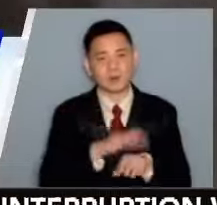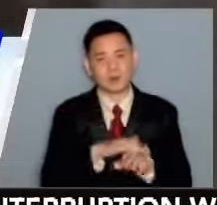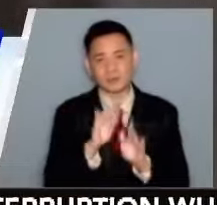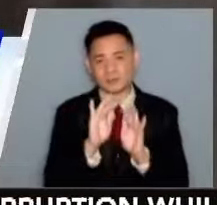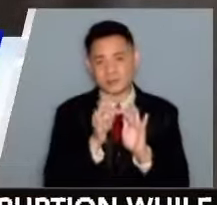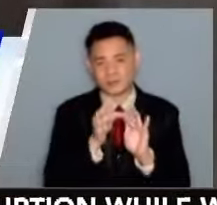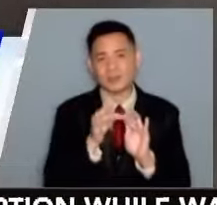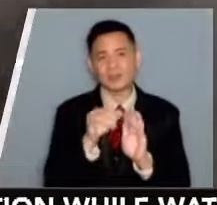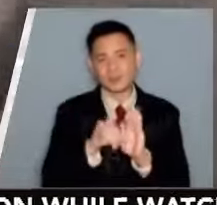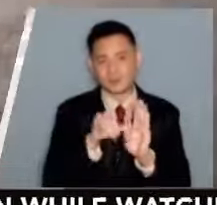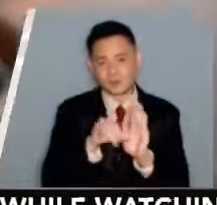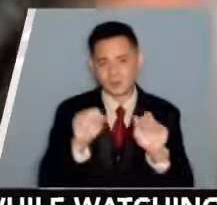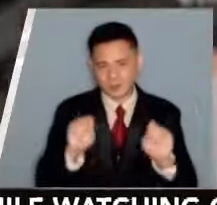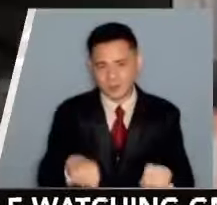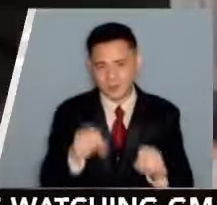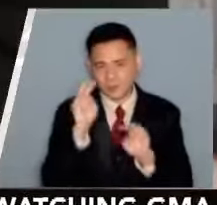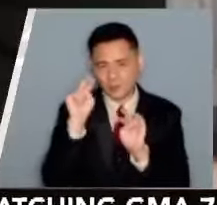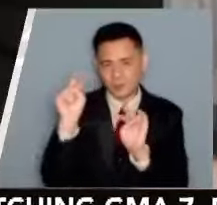Network.